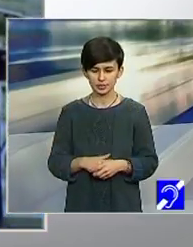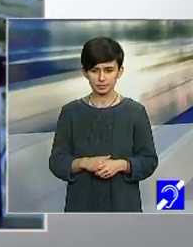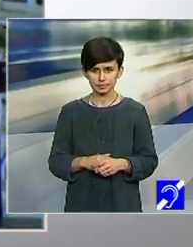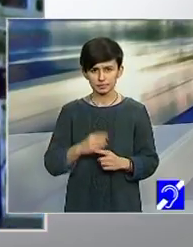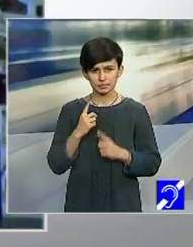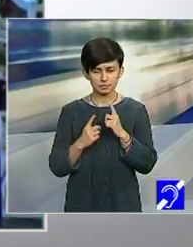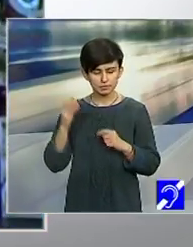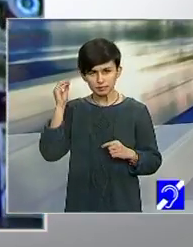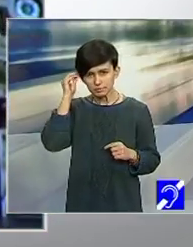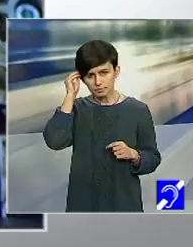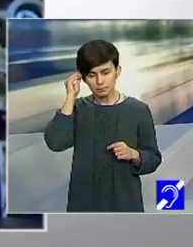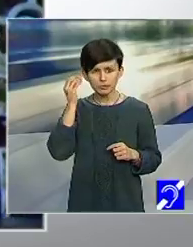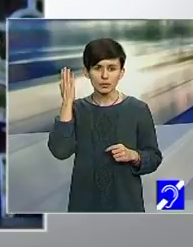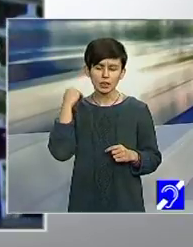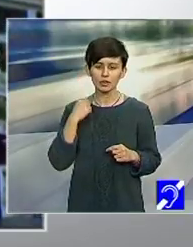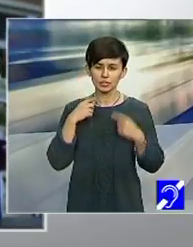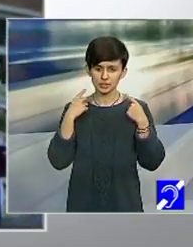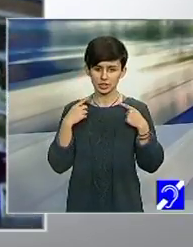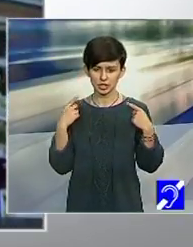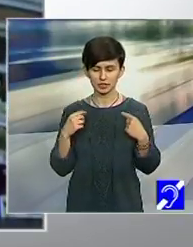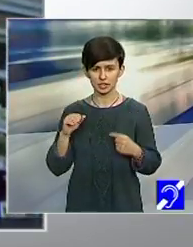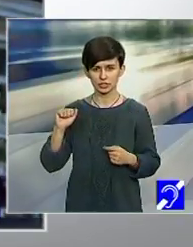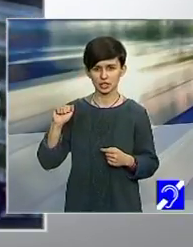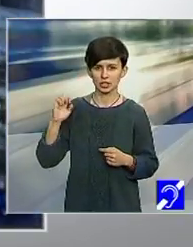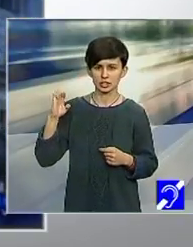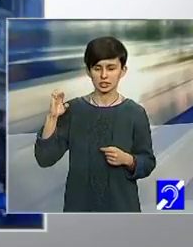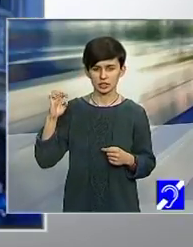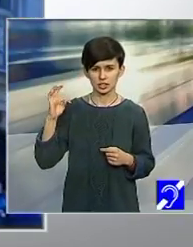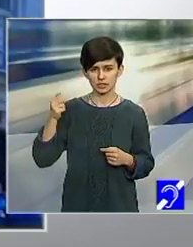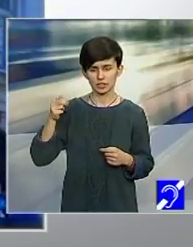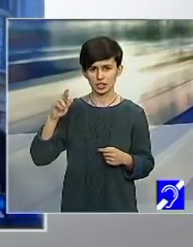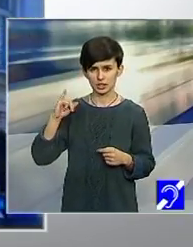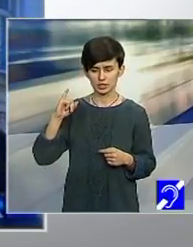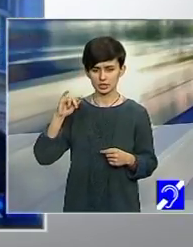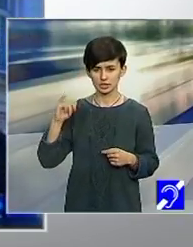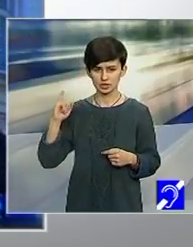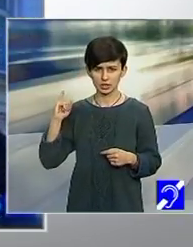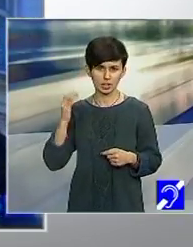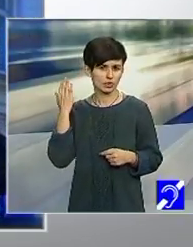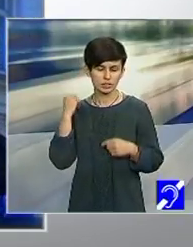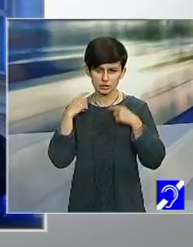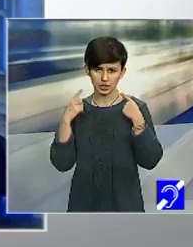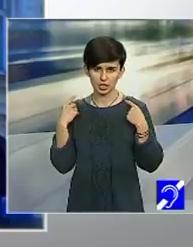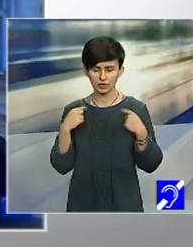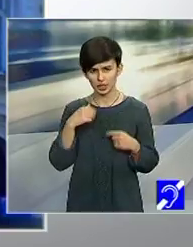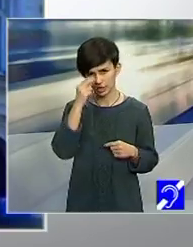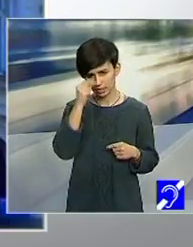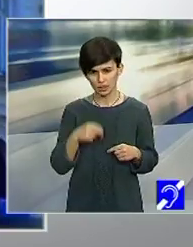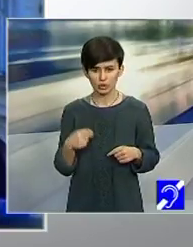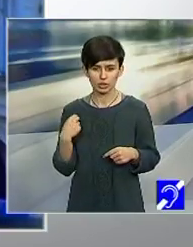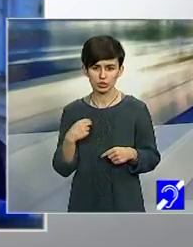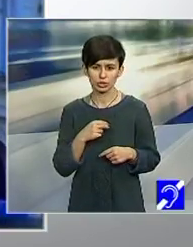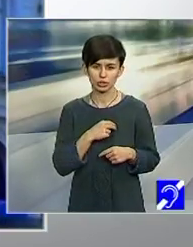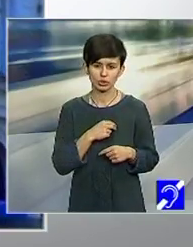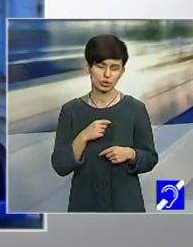că aici au existat evrei aschenazi, evrei sefarzi, au existat ortodoxi și ultraortodoxi, neologi. Deci există